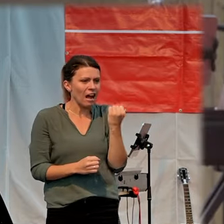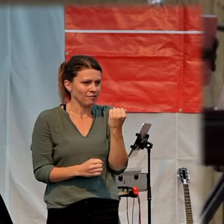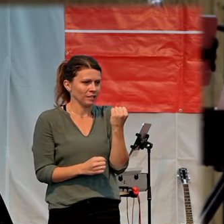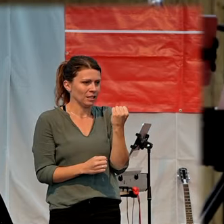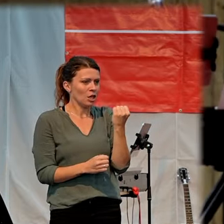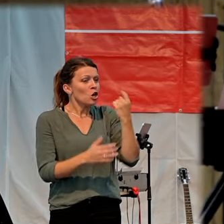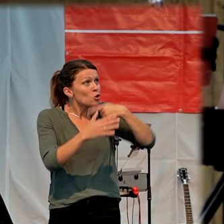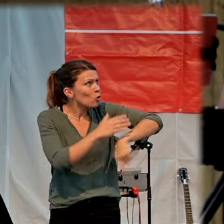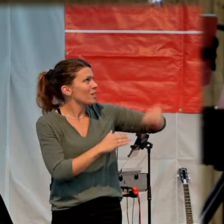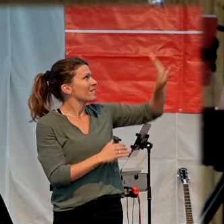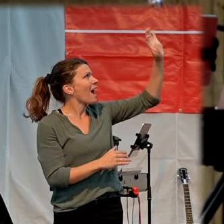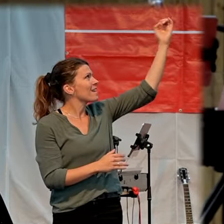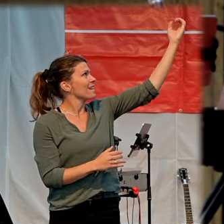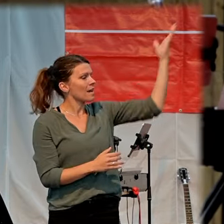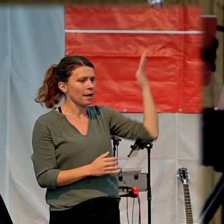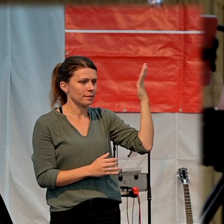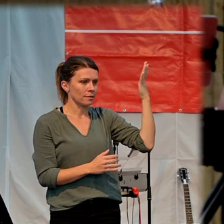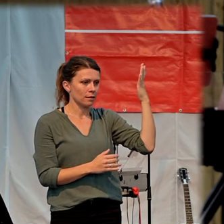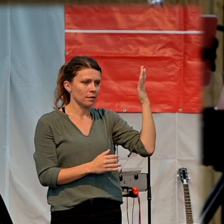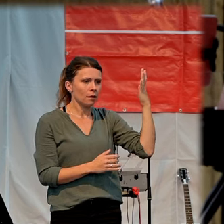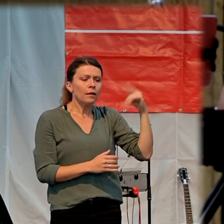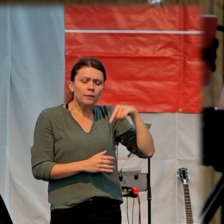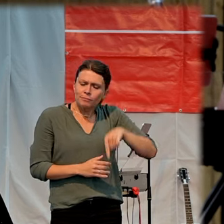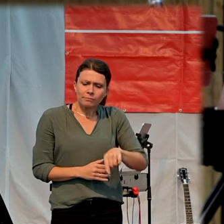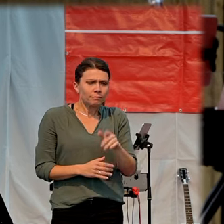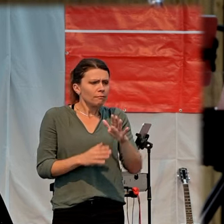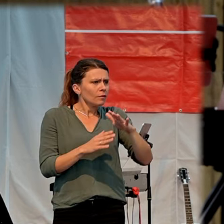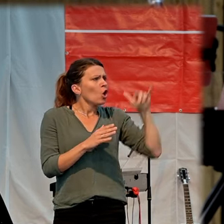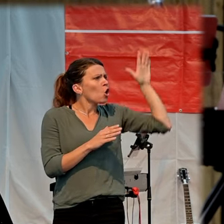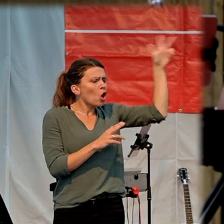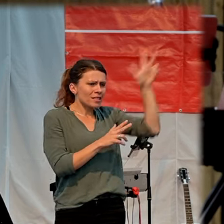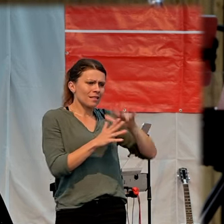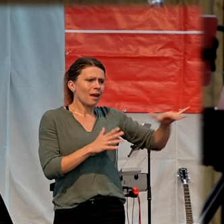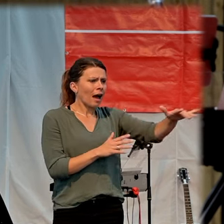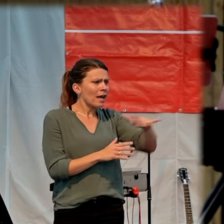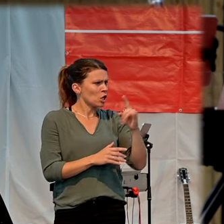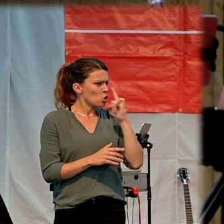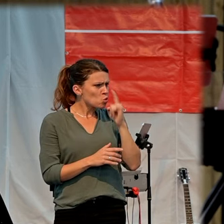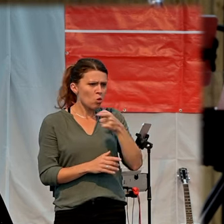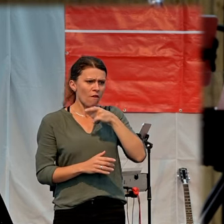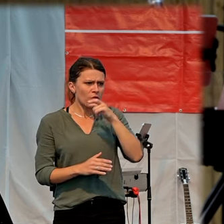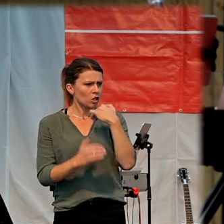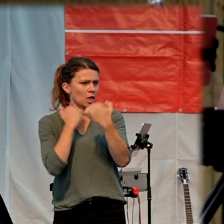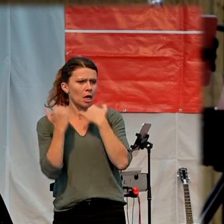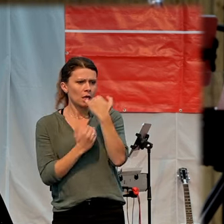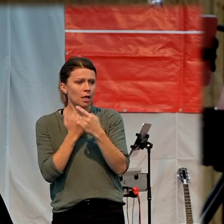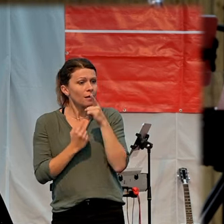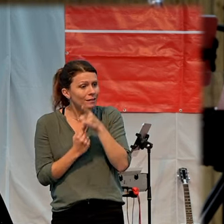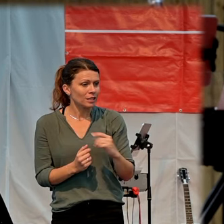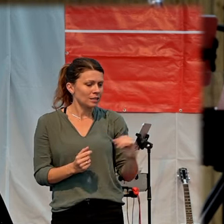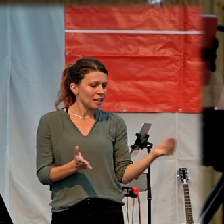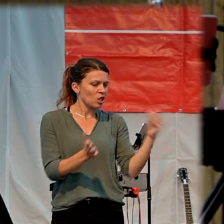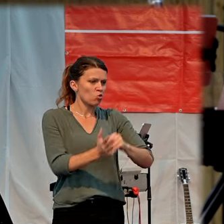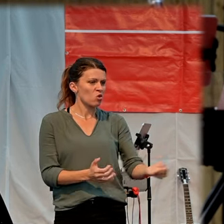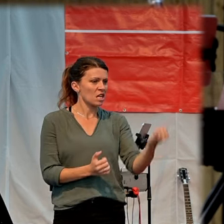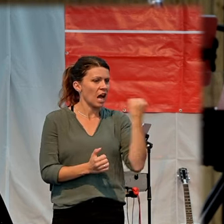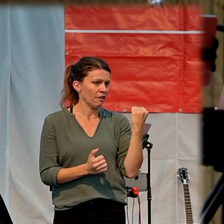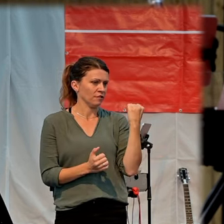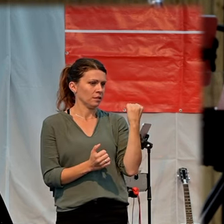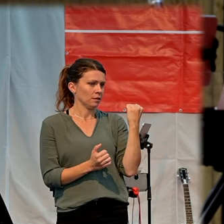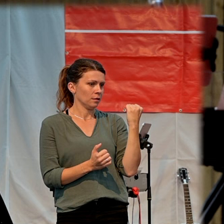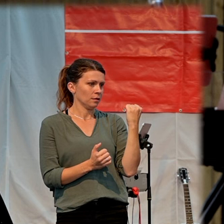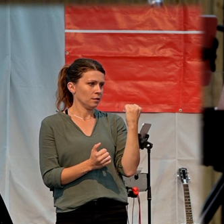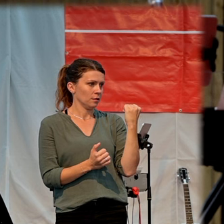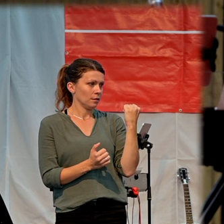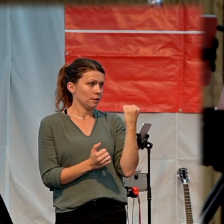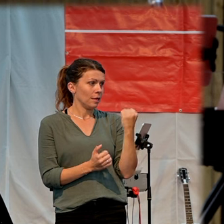Das Reich Gottes besteht nicht nur in Worten, sondern in Kraft, heißt es dort im 1. Korinther 4, Vers 20. Einen letzten Akzent